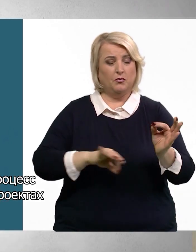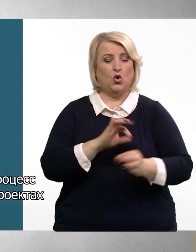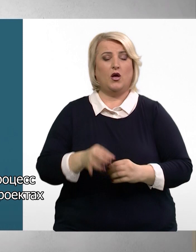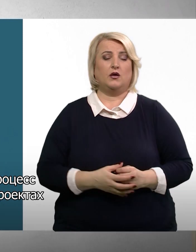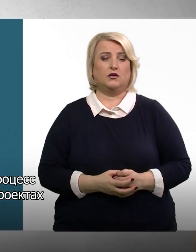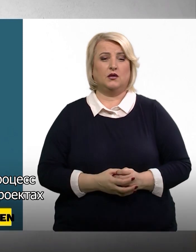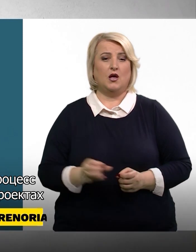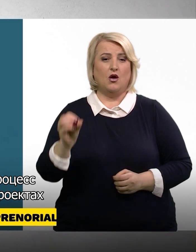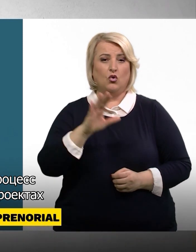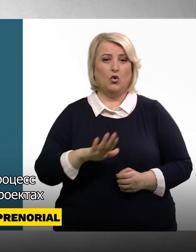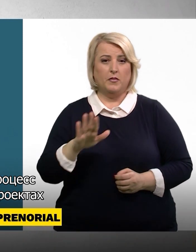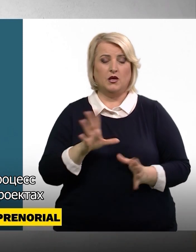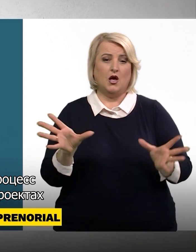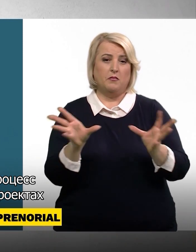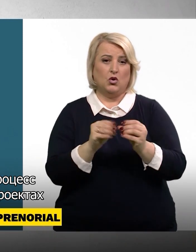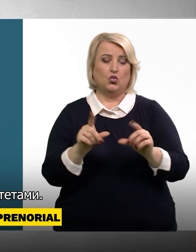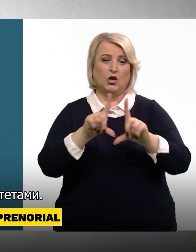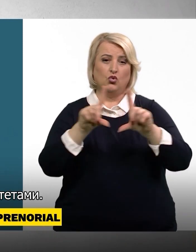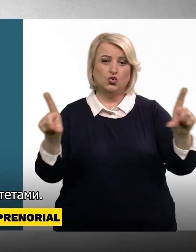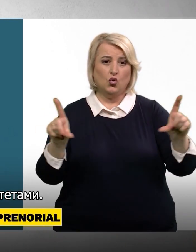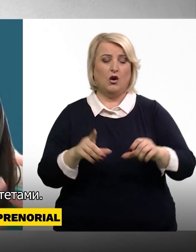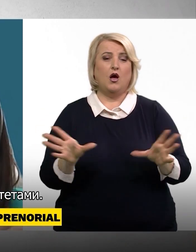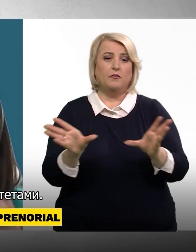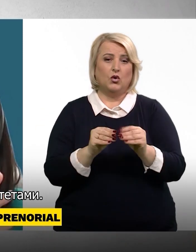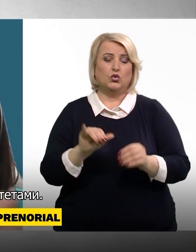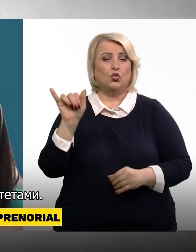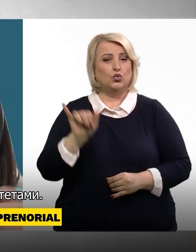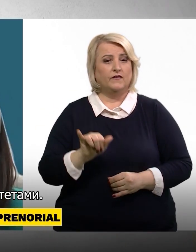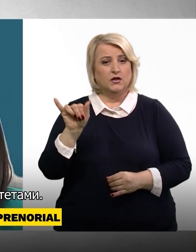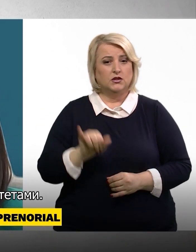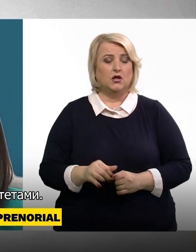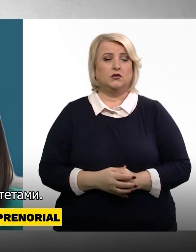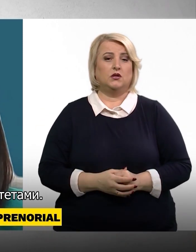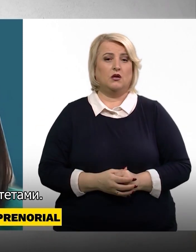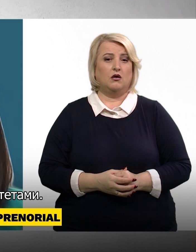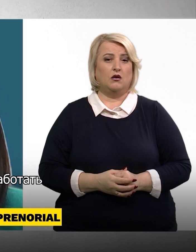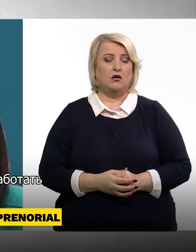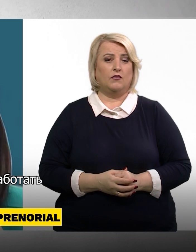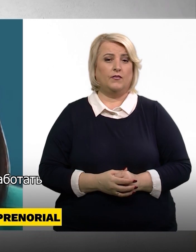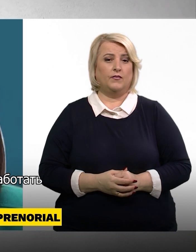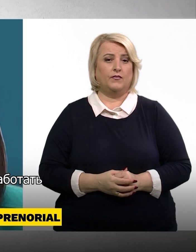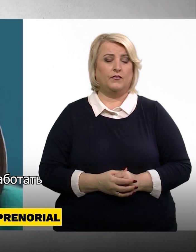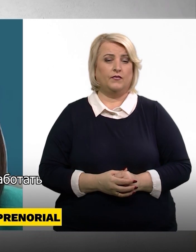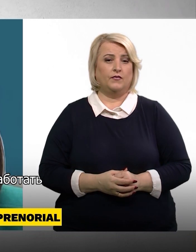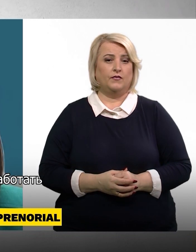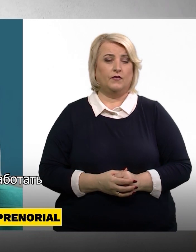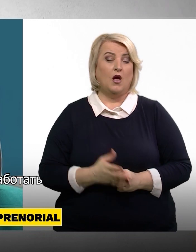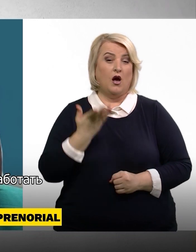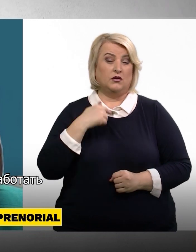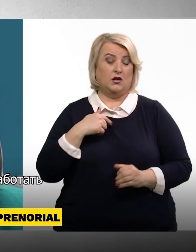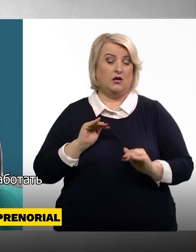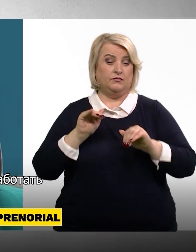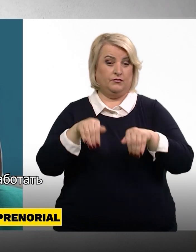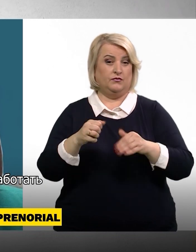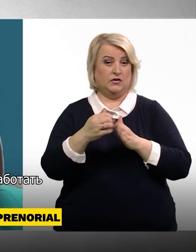în proiecte europene împreună cu școlile și împreună cu universitățile. Care, vă spun sincer, când am intrat